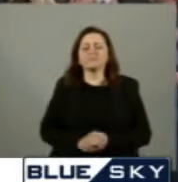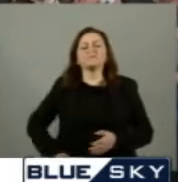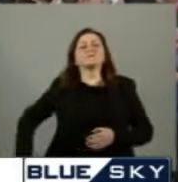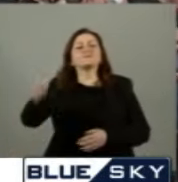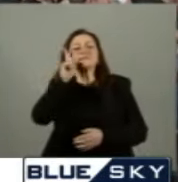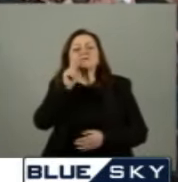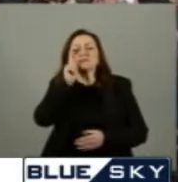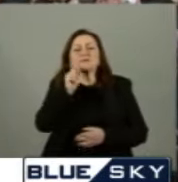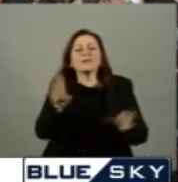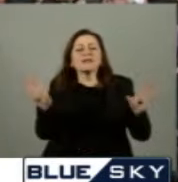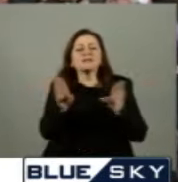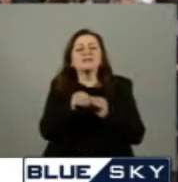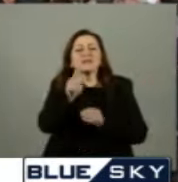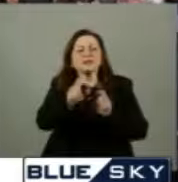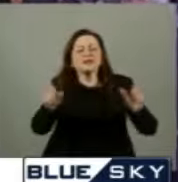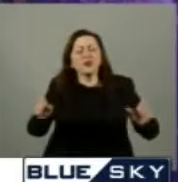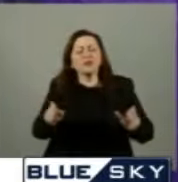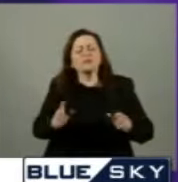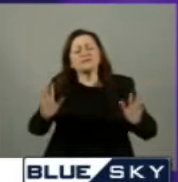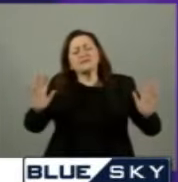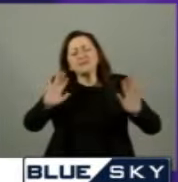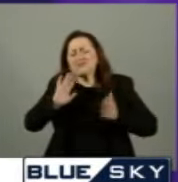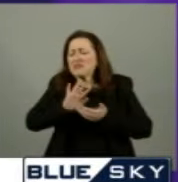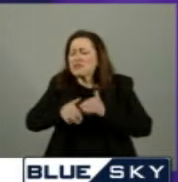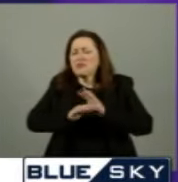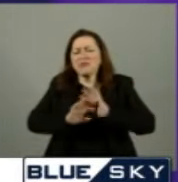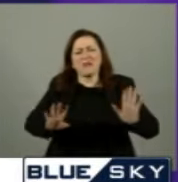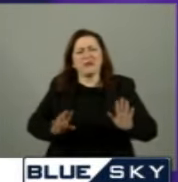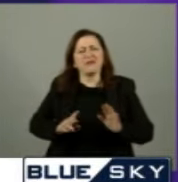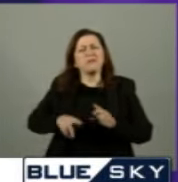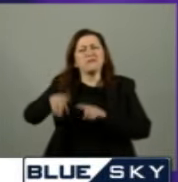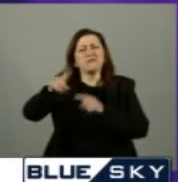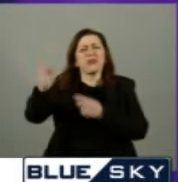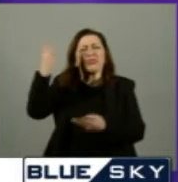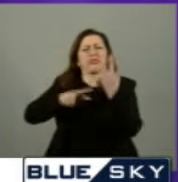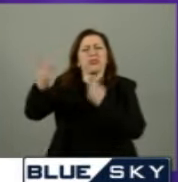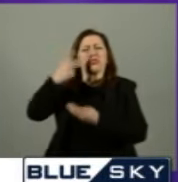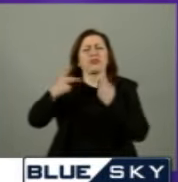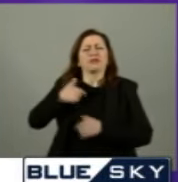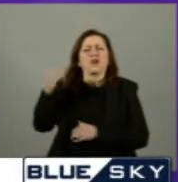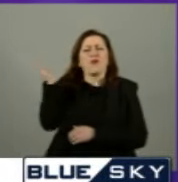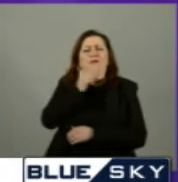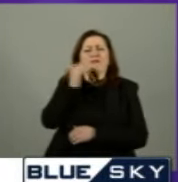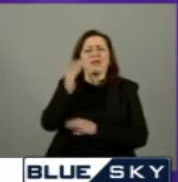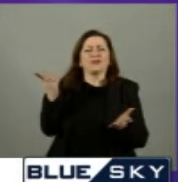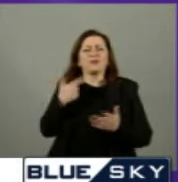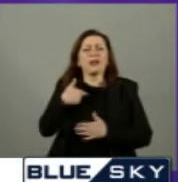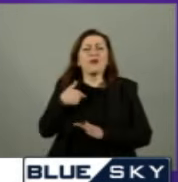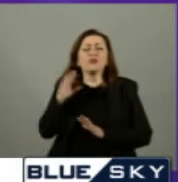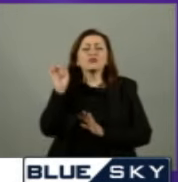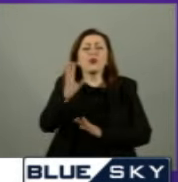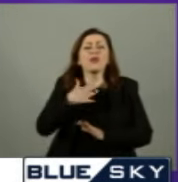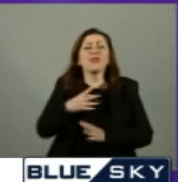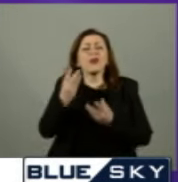Συντρόφοι και σύντροφοι, ας με κατηγορούν που βιάζομαι για το καλό, για να ξεκινήσει επιτέλους